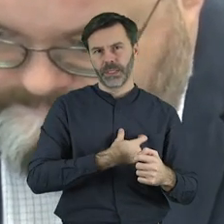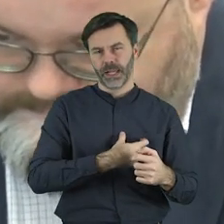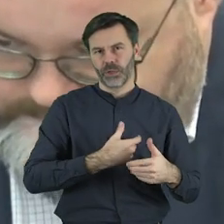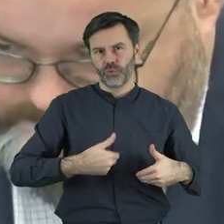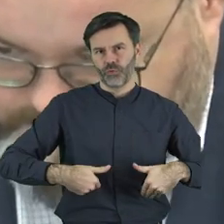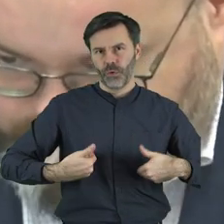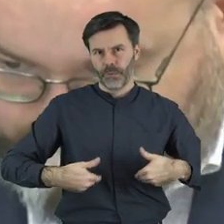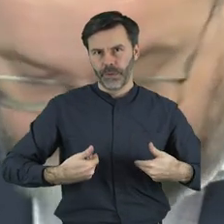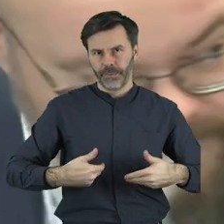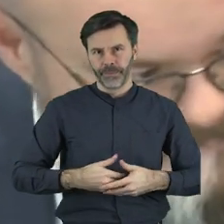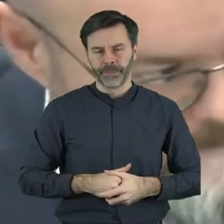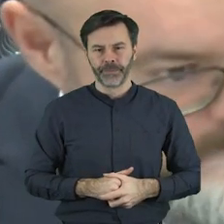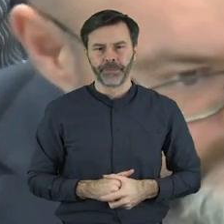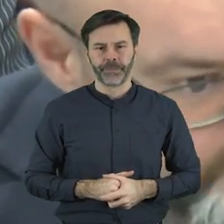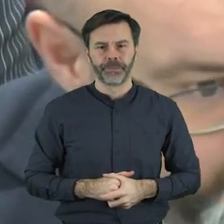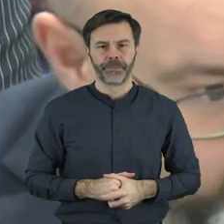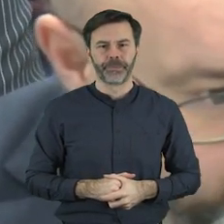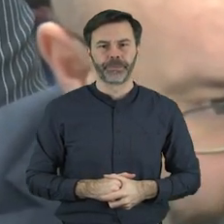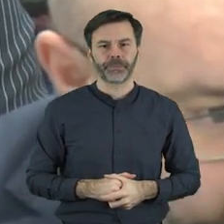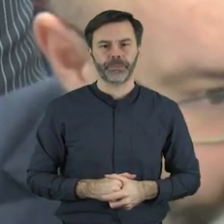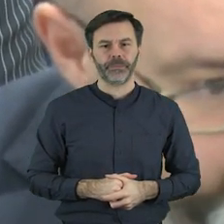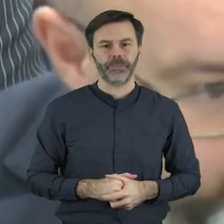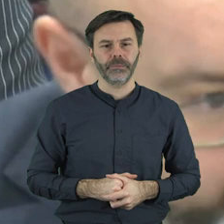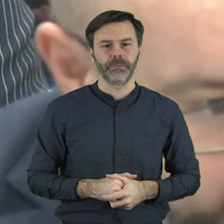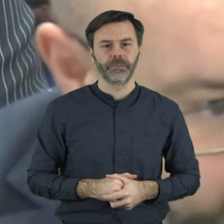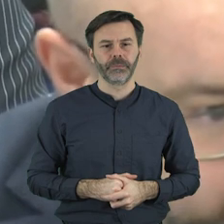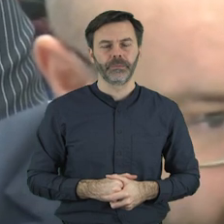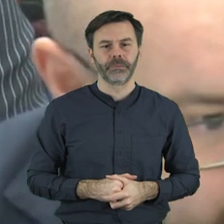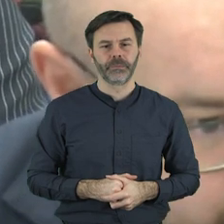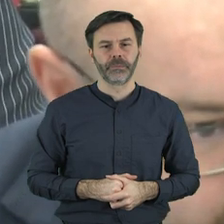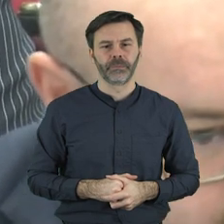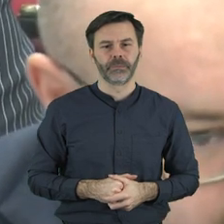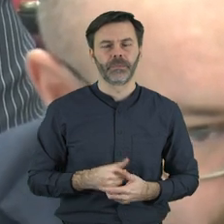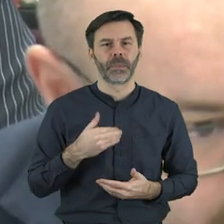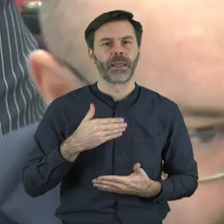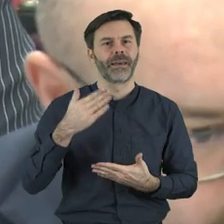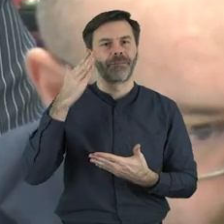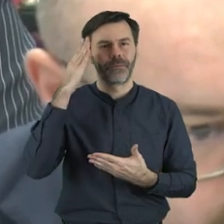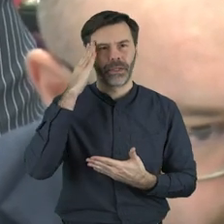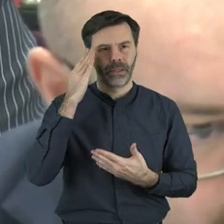w sytuacji zawału i innych problemów sercowych ta